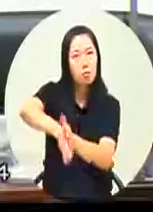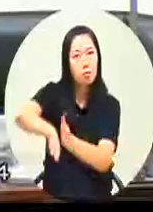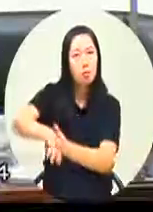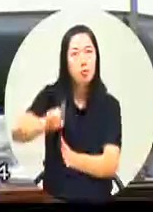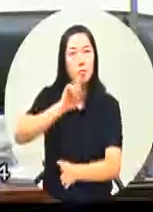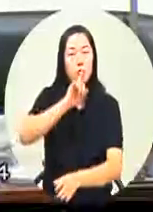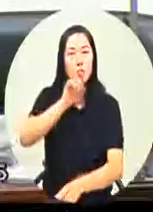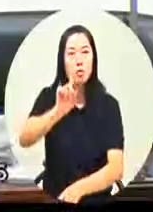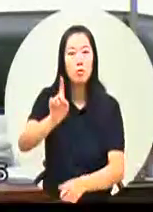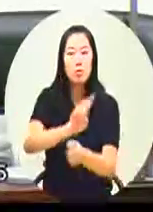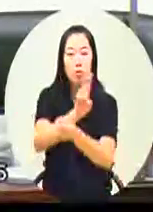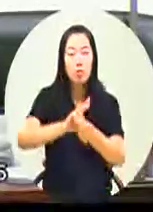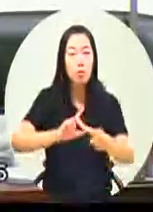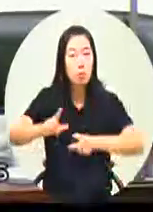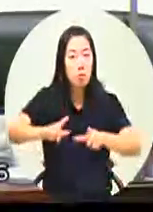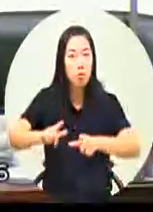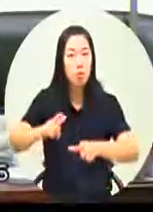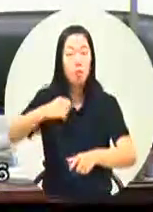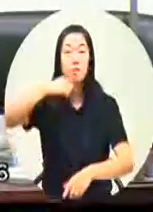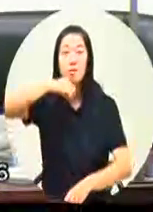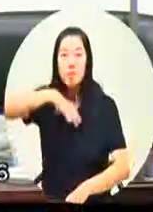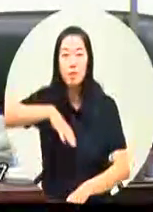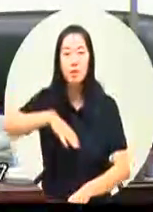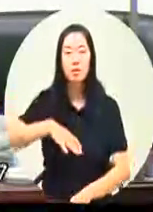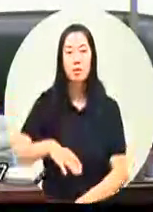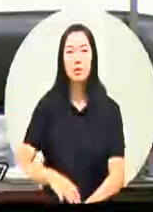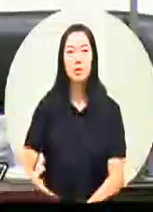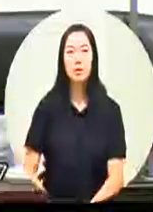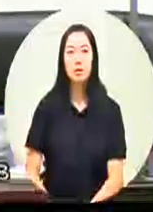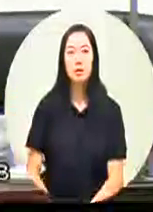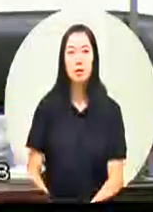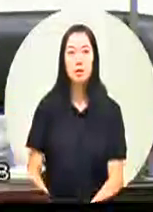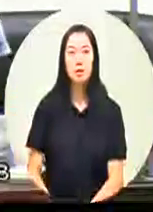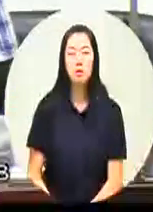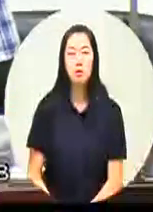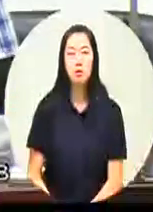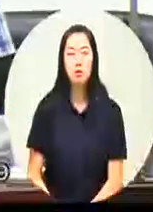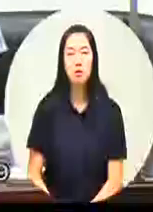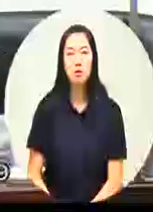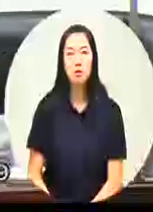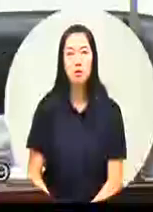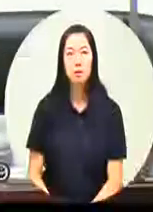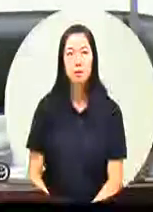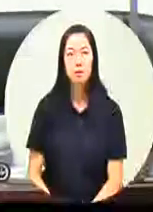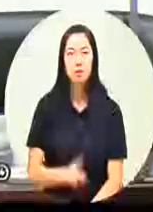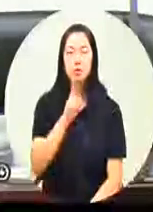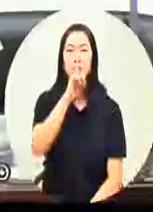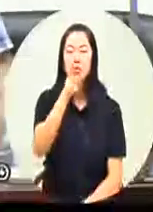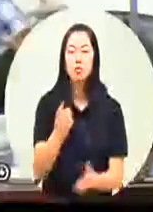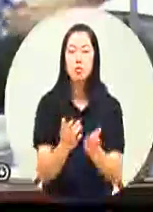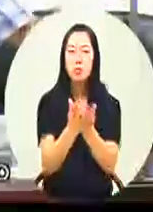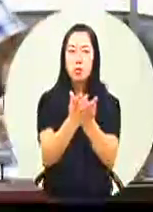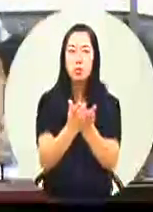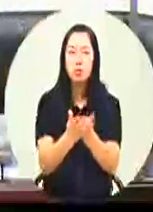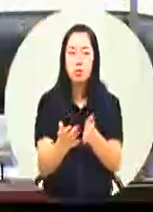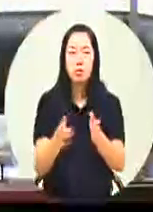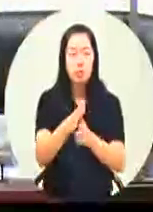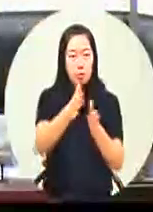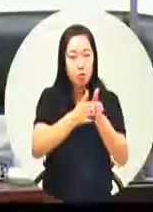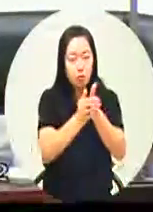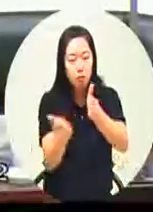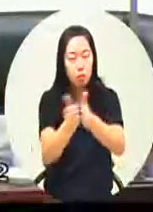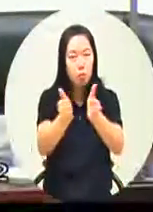要到那一些林园？到屏东？哦，我们那时候也是喊到屏东啊。我们运量不够啊，对的，因为我们的规模不够